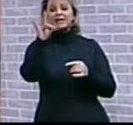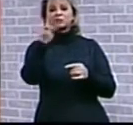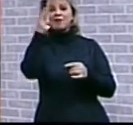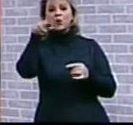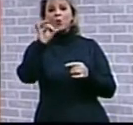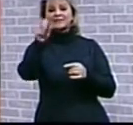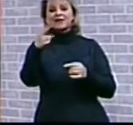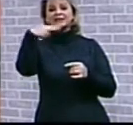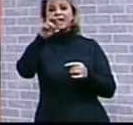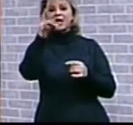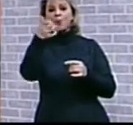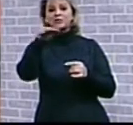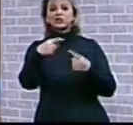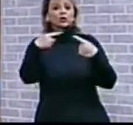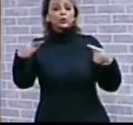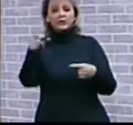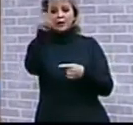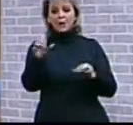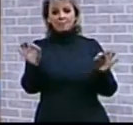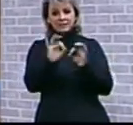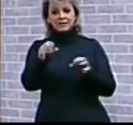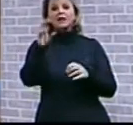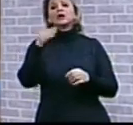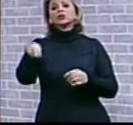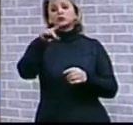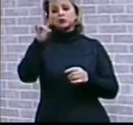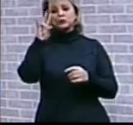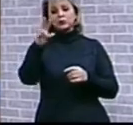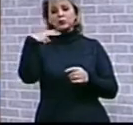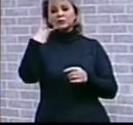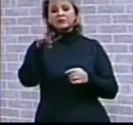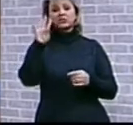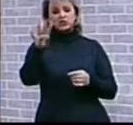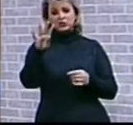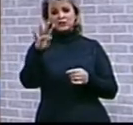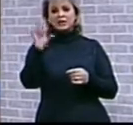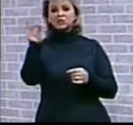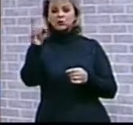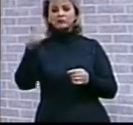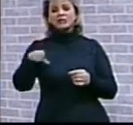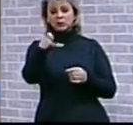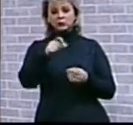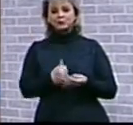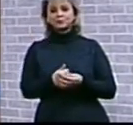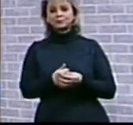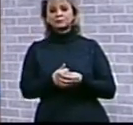Римского-Корсакова, Дергомышского и других композиторов. Наталья Тарасова, Юрий Санкин, Дон-24,